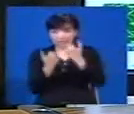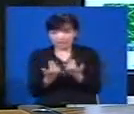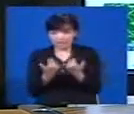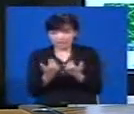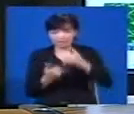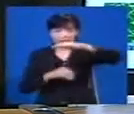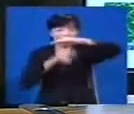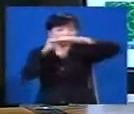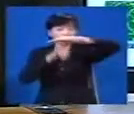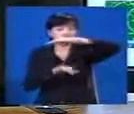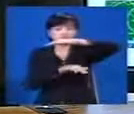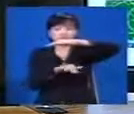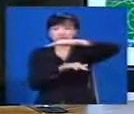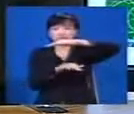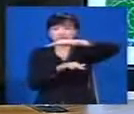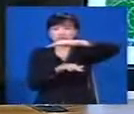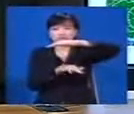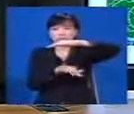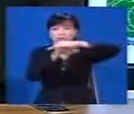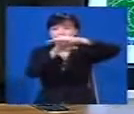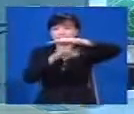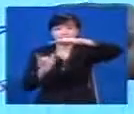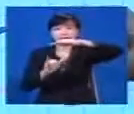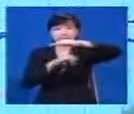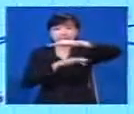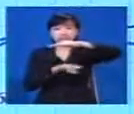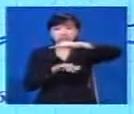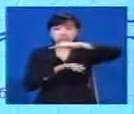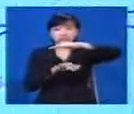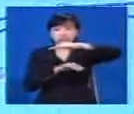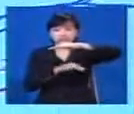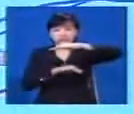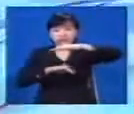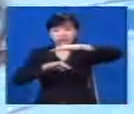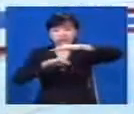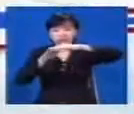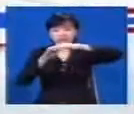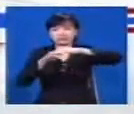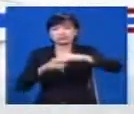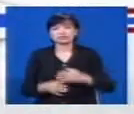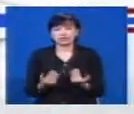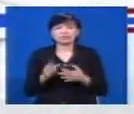งภัยแล้งปีหน้าเพราะว่ามันช่องว่างเยอะเกินไป เป็นห่วงแล้งซะมากกว่า เป็นห่วงแล้งซะมากกว่าอีก